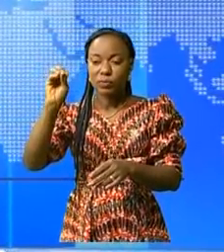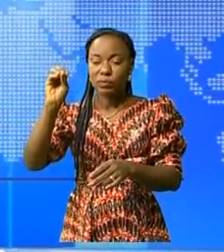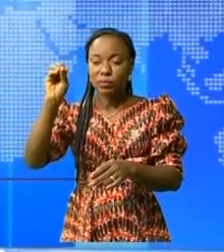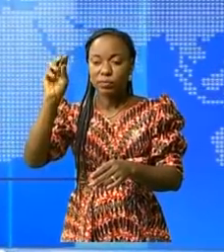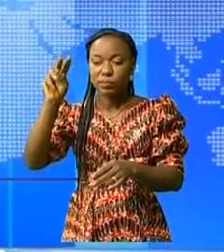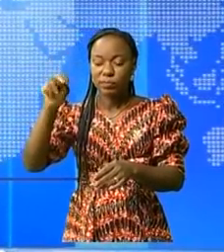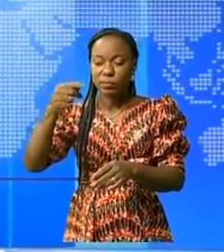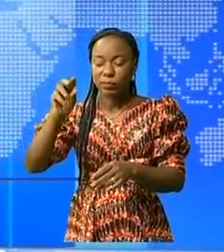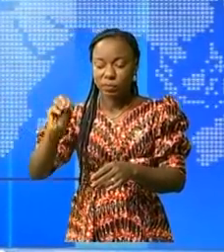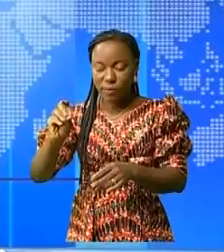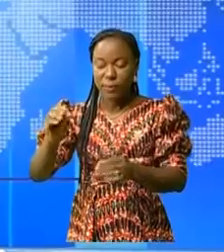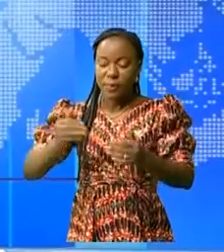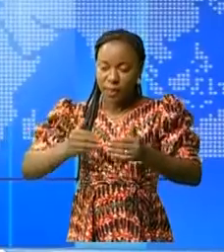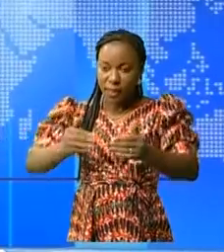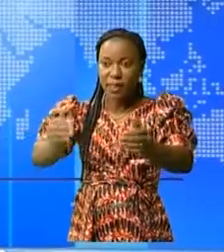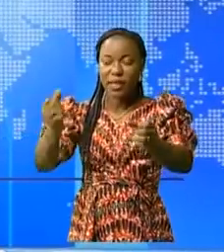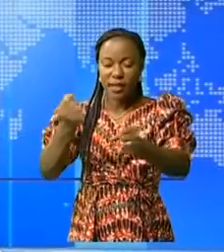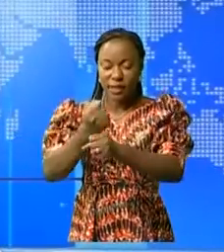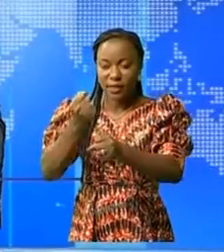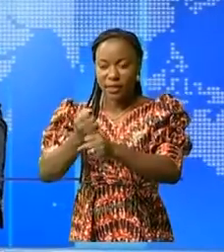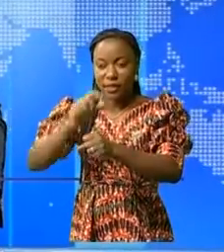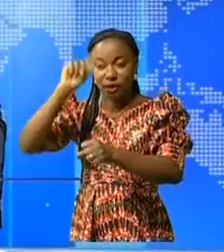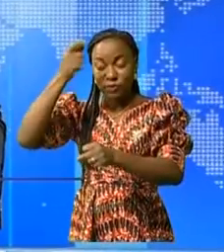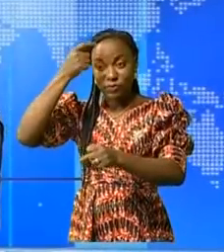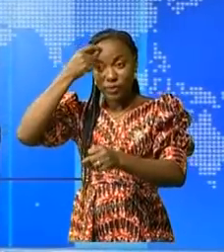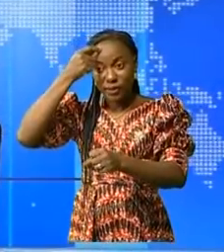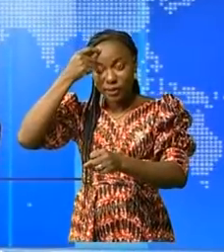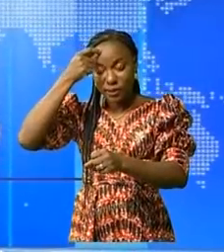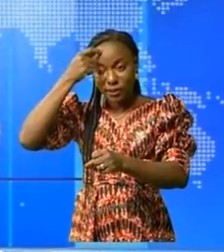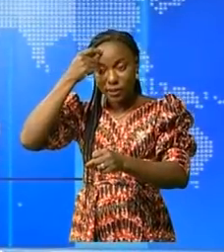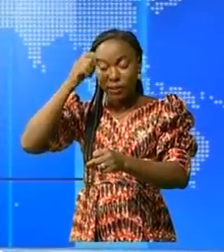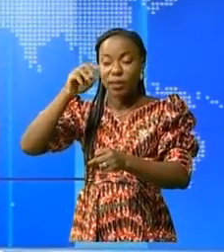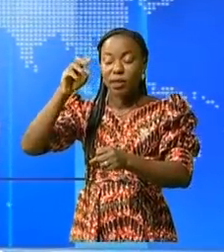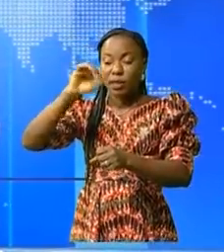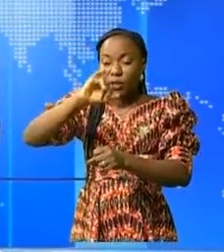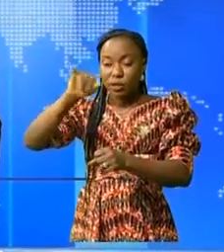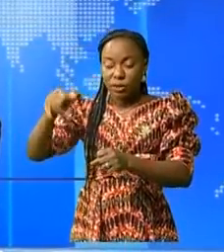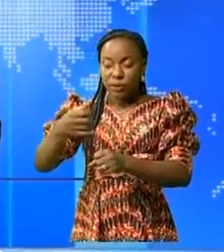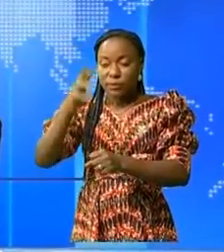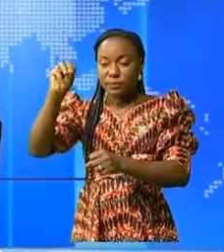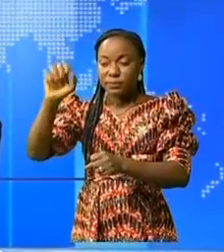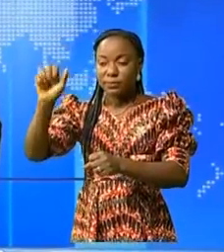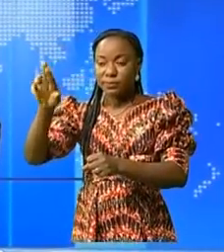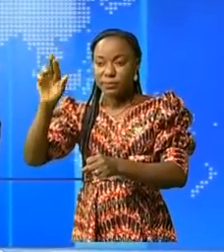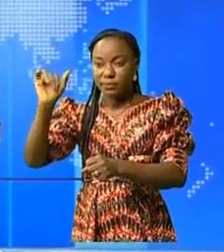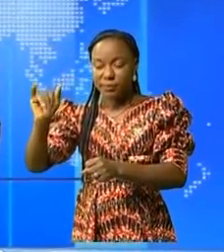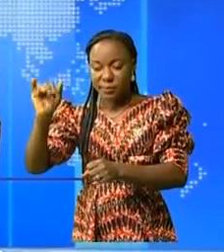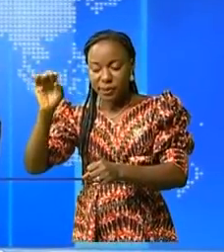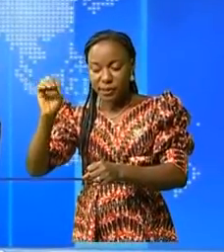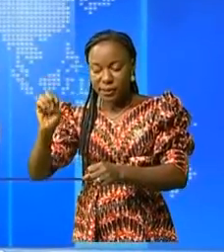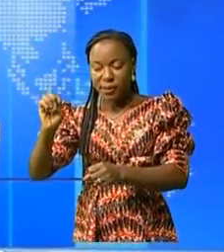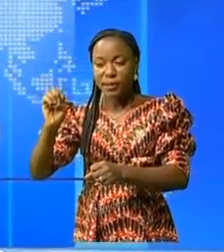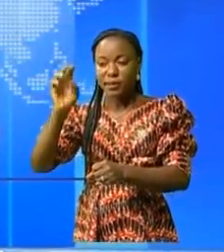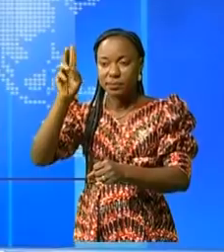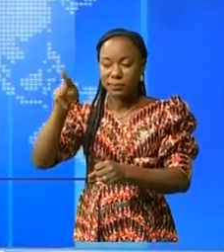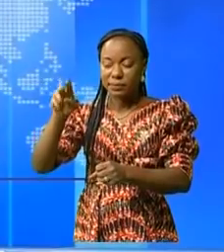cantonnage manuel le gouverneur de province jean marie p tit petty a procédé dernièrement au lancement des travaux c'est peu avant